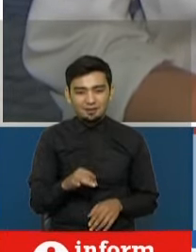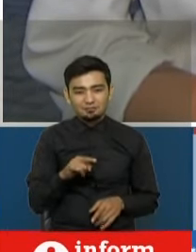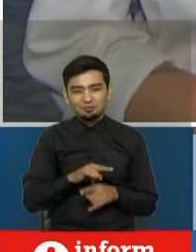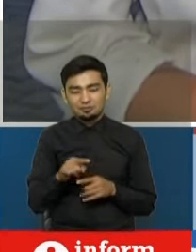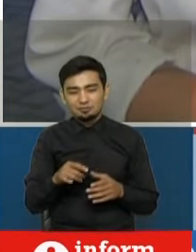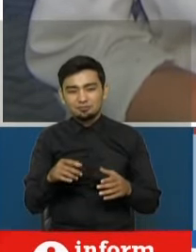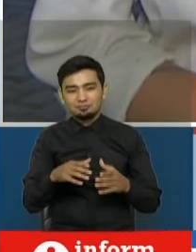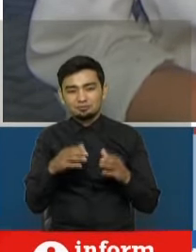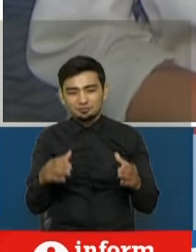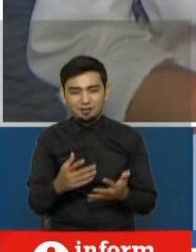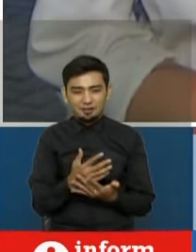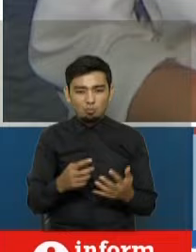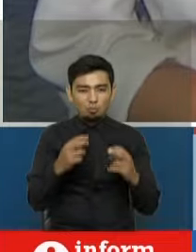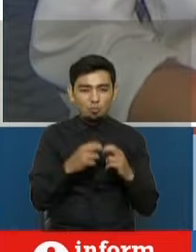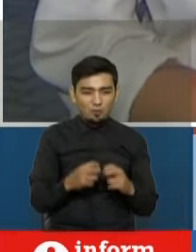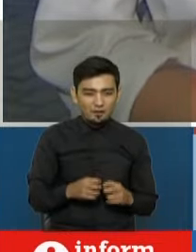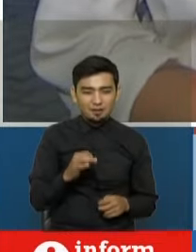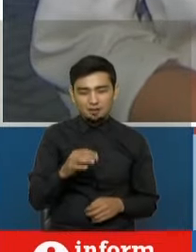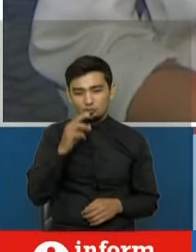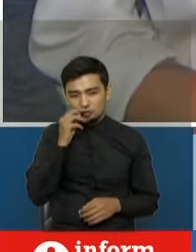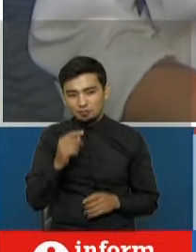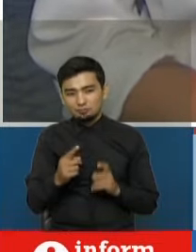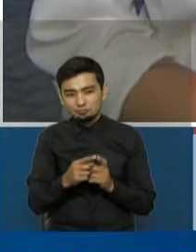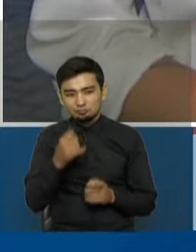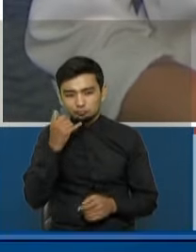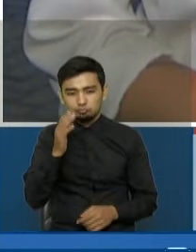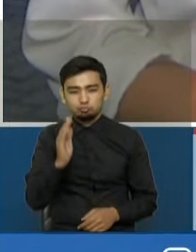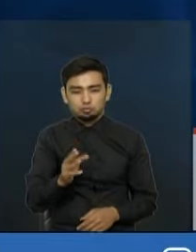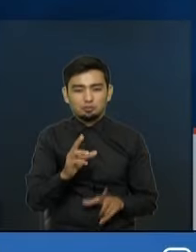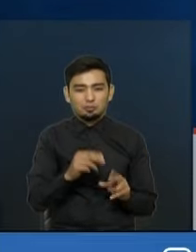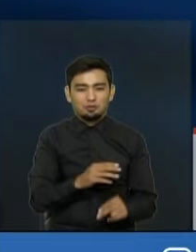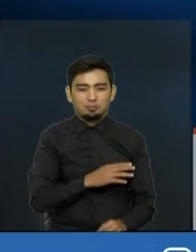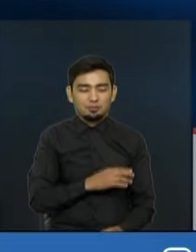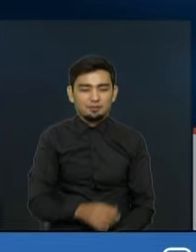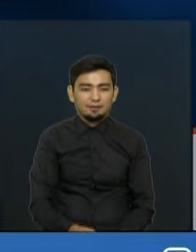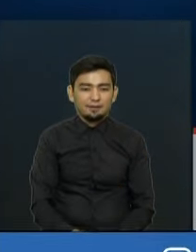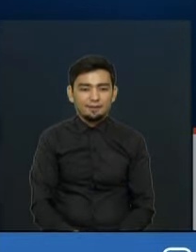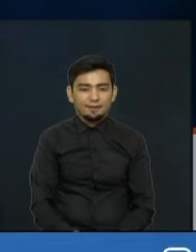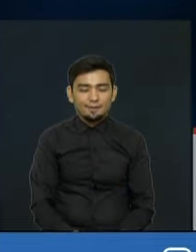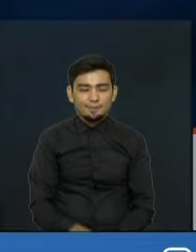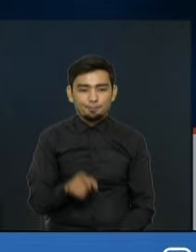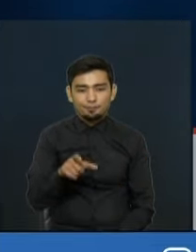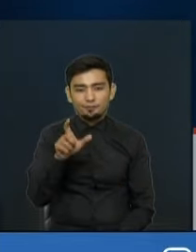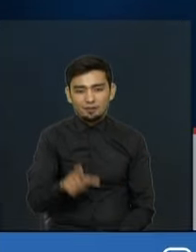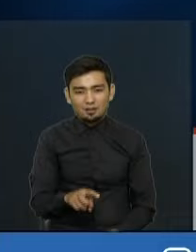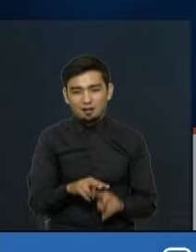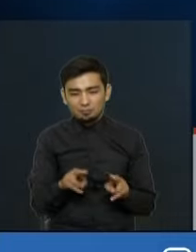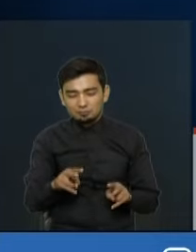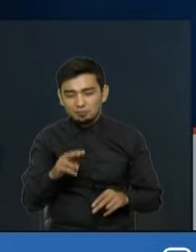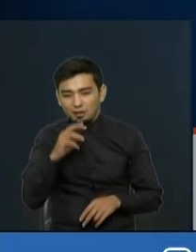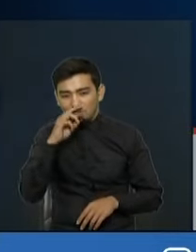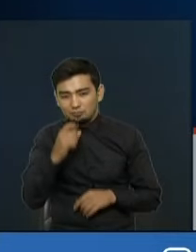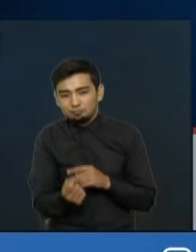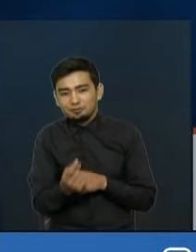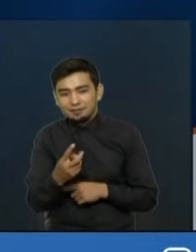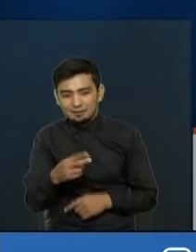жайт бойынша тексеріс жүргізіп азаматпен байланысқа шығамыз деді. Жолаушының мұндай келеңсіз жағдайға тап болғаны